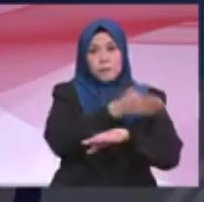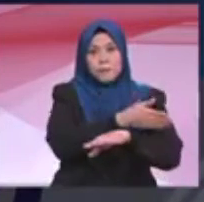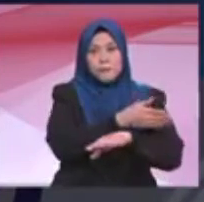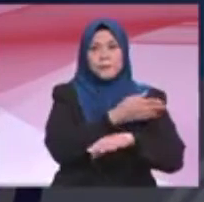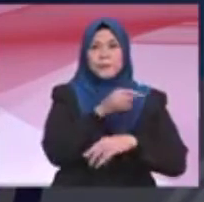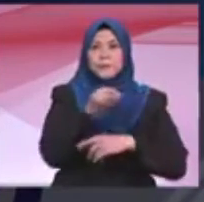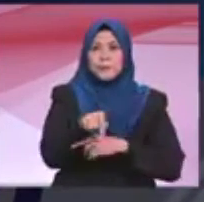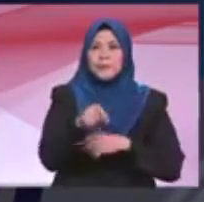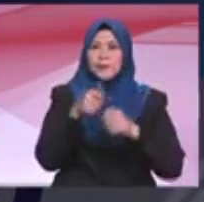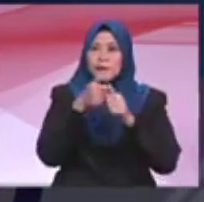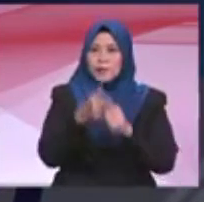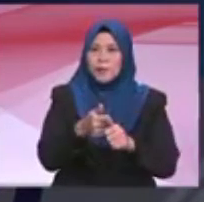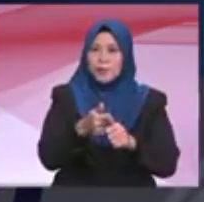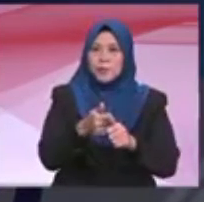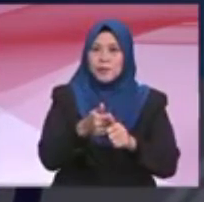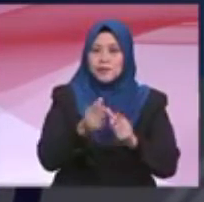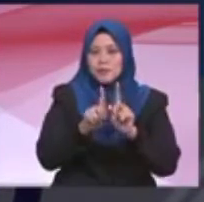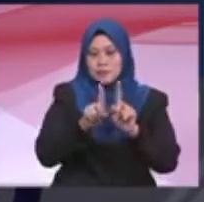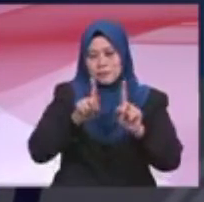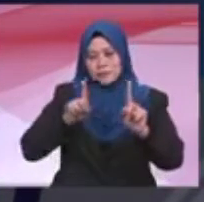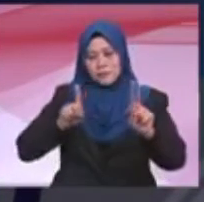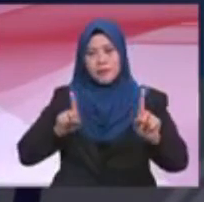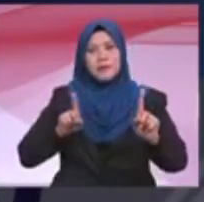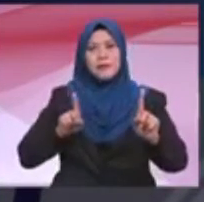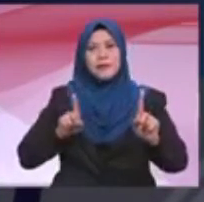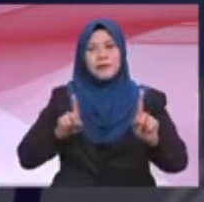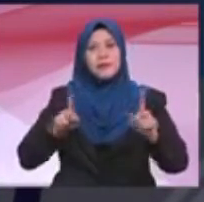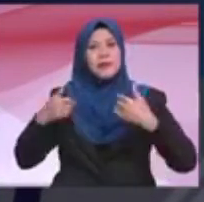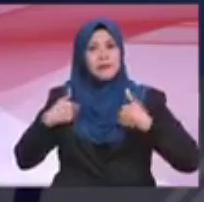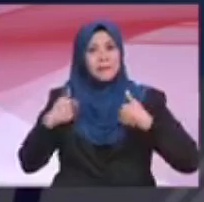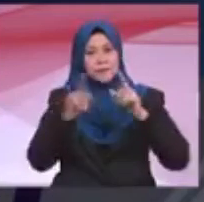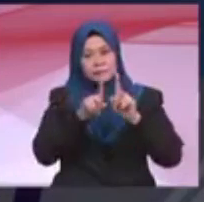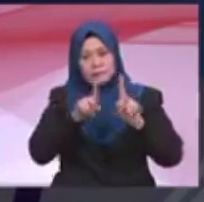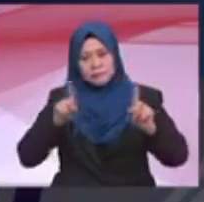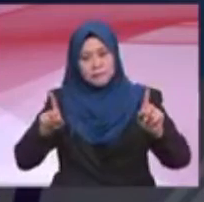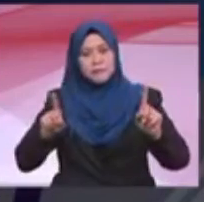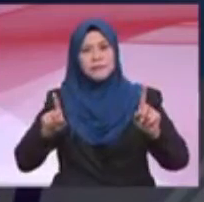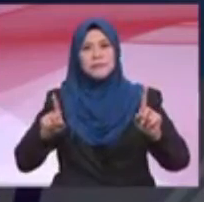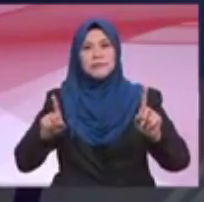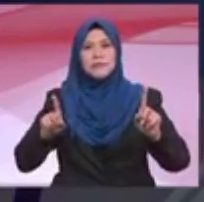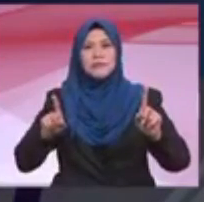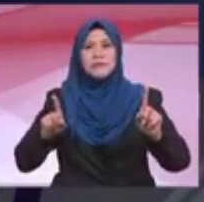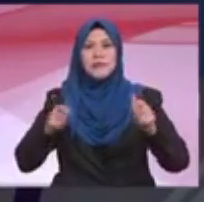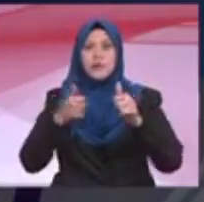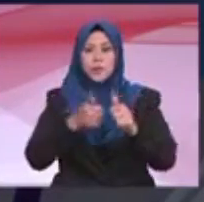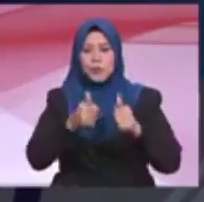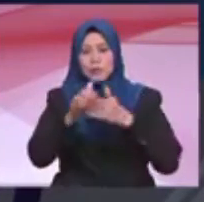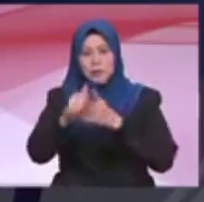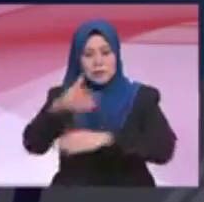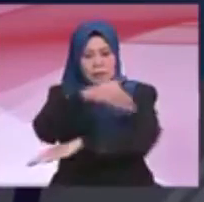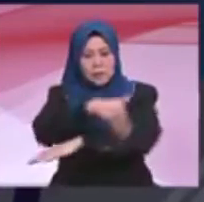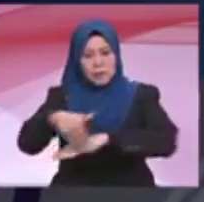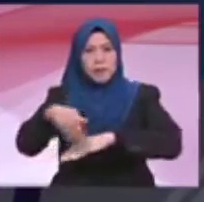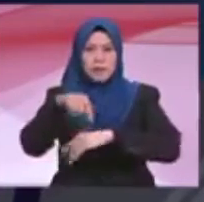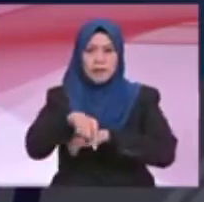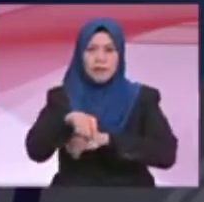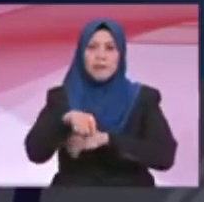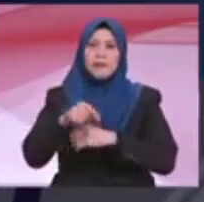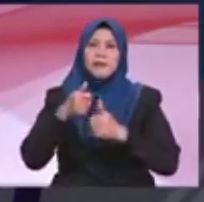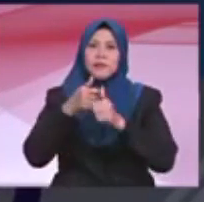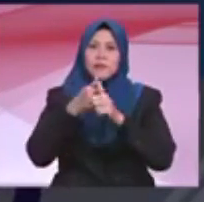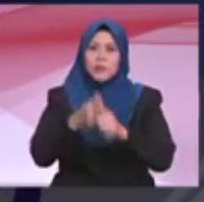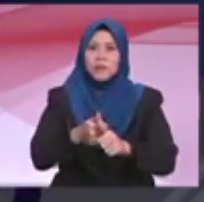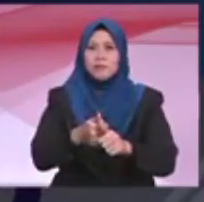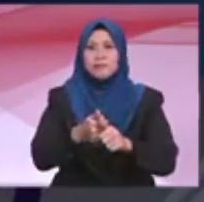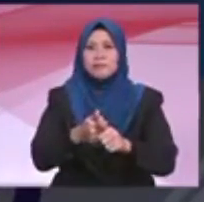ianya berdasarkan penjarakan fizikal. Selagi ada penjarakan fizikal seperti mana yang telah ditetapkan, maka kapasitinya adalah